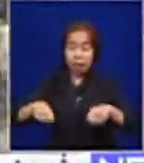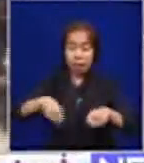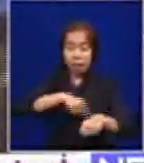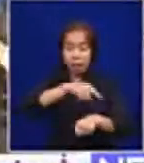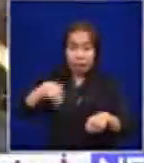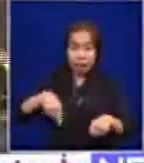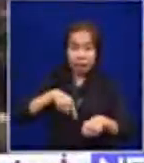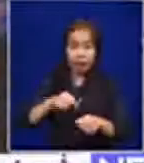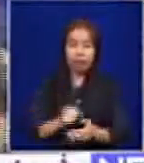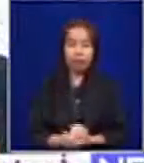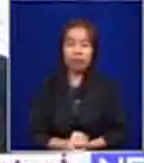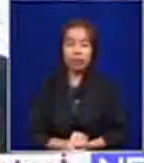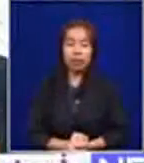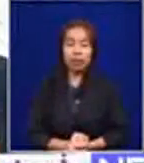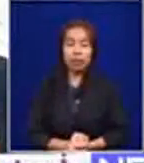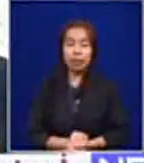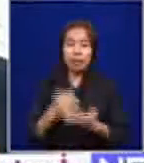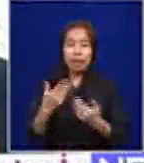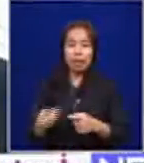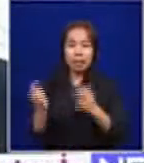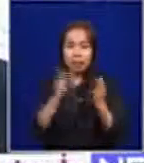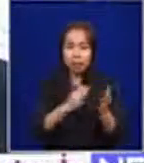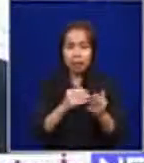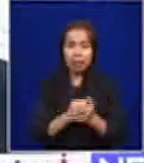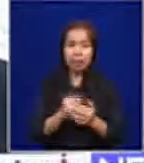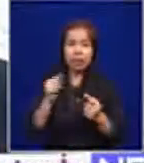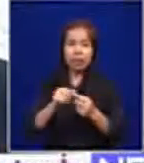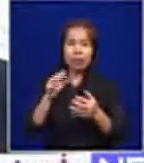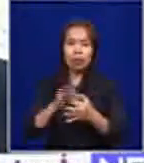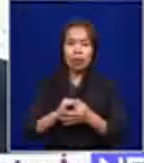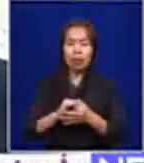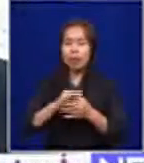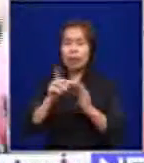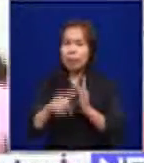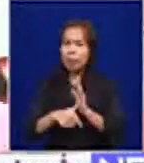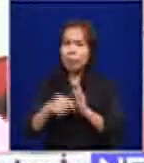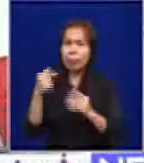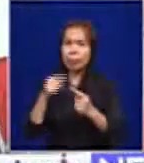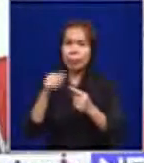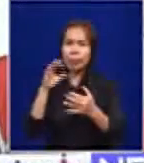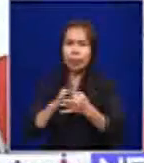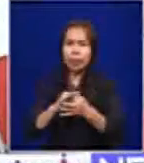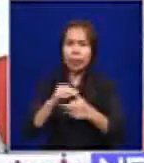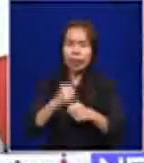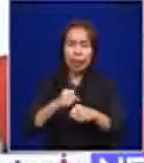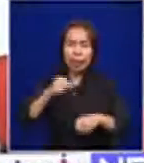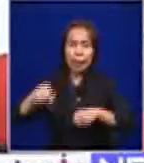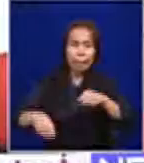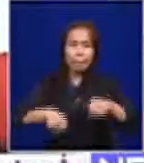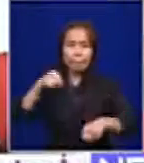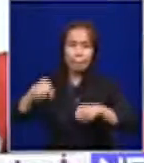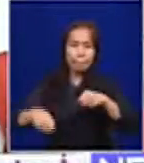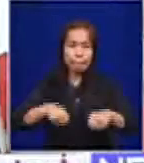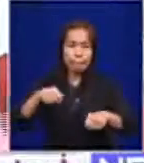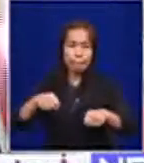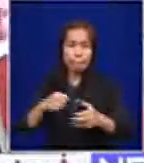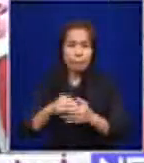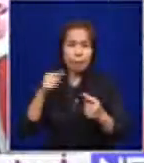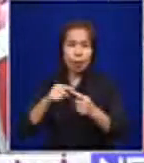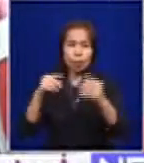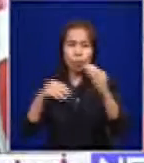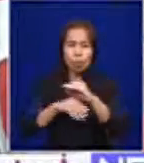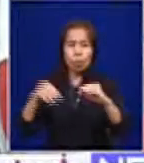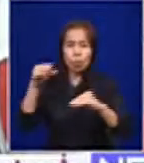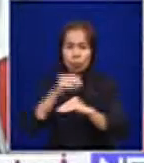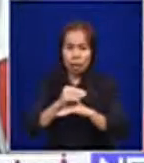วดล้อมค่ะทางด้านของนายพีรพงษ์สายเชื้อปลัดกรุงเทพมหานครค่ะก็ได้เปิดกิจกรรมปั่นปั่นแอดคลองสารภายใต้โครงการ